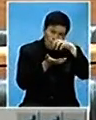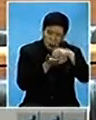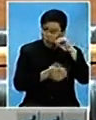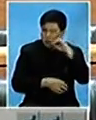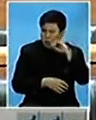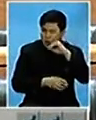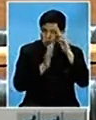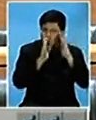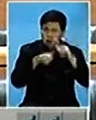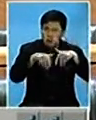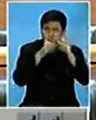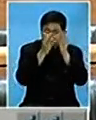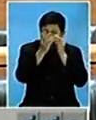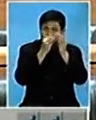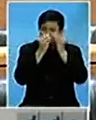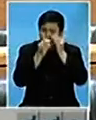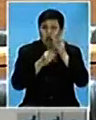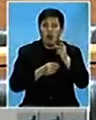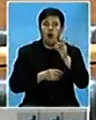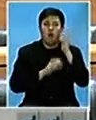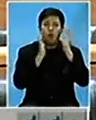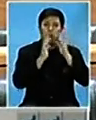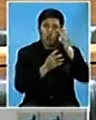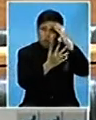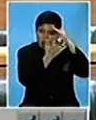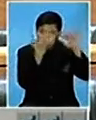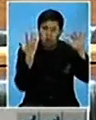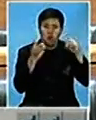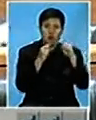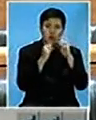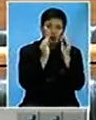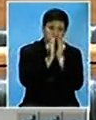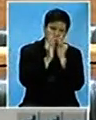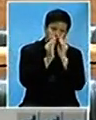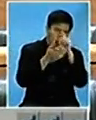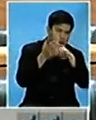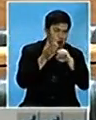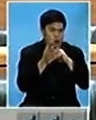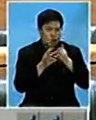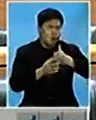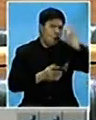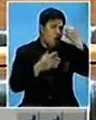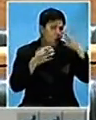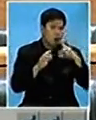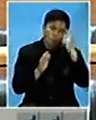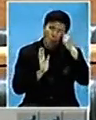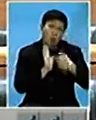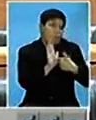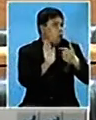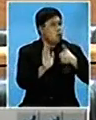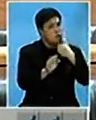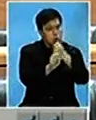ของพี่น้องประชาชนท่านก็จะถูกบิดเบือนจากกรณีการใช้คะแนนเสียงไปเอ่ยอ้างการทำอะไรก็ได้อีก